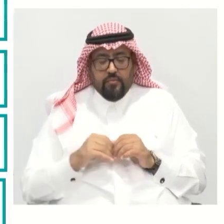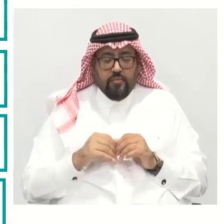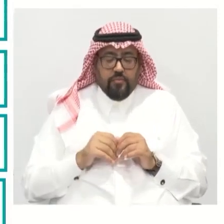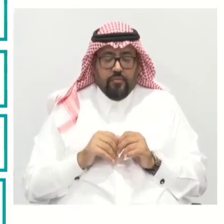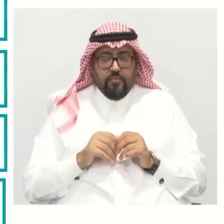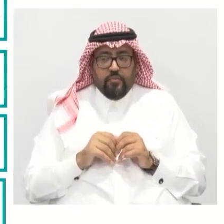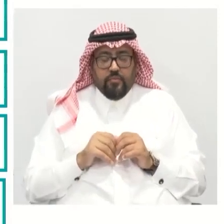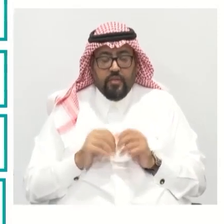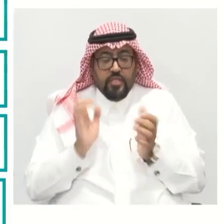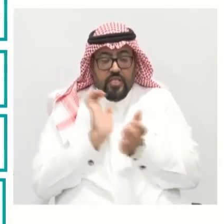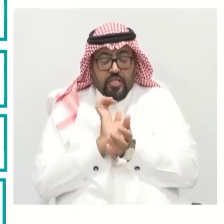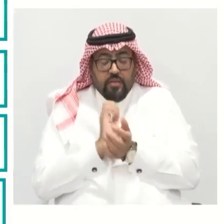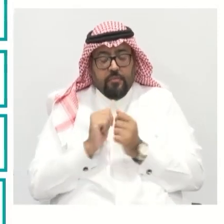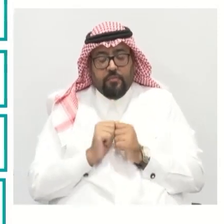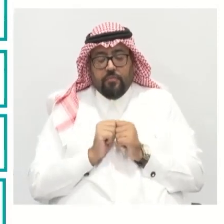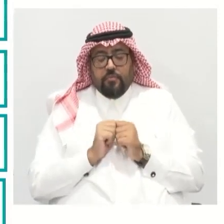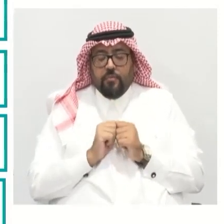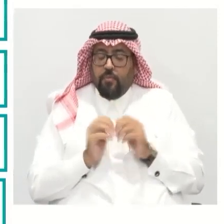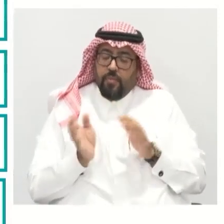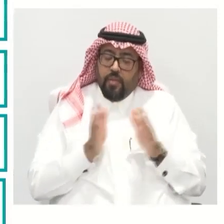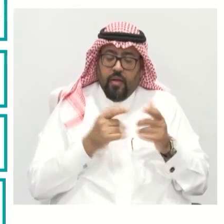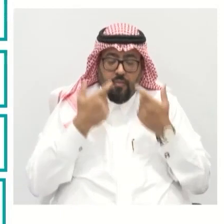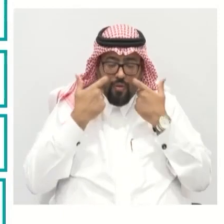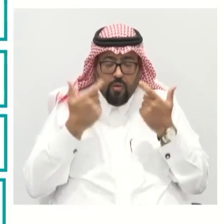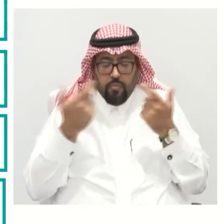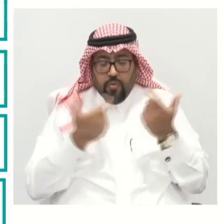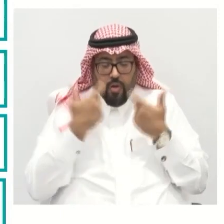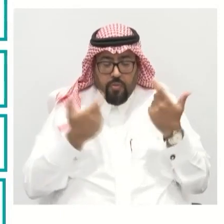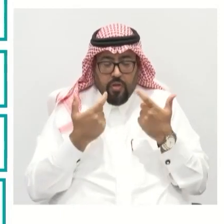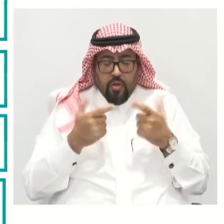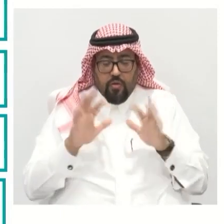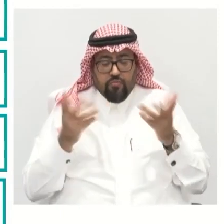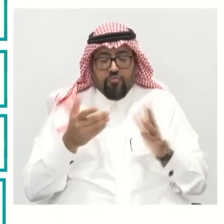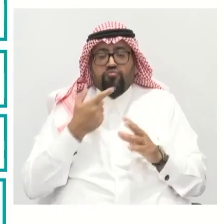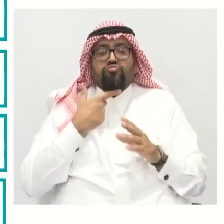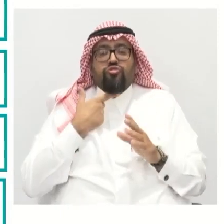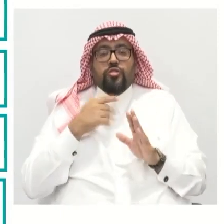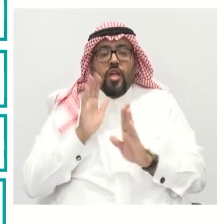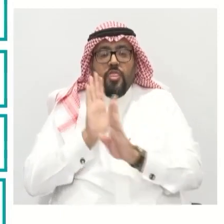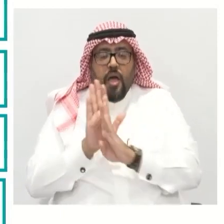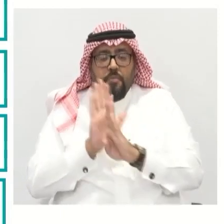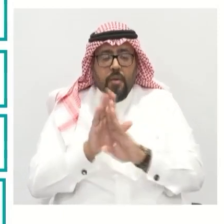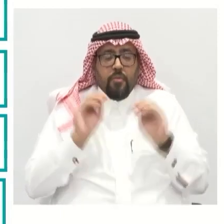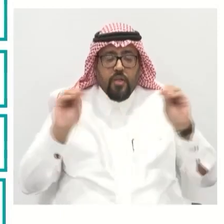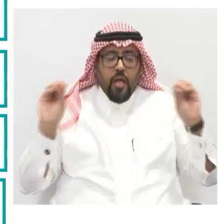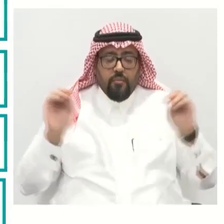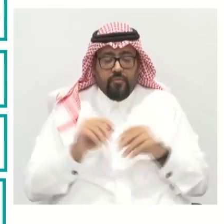عقوبات متابعه احوال المواطنين والمواطنات الذين يحتاجون الى المسانده